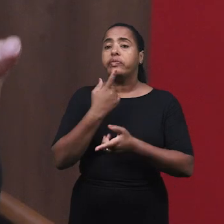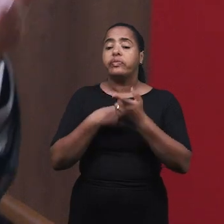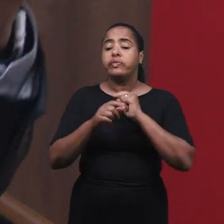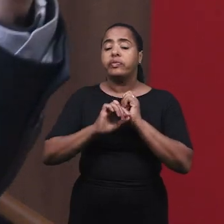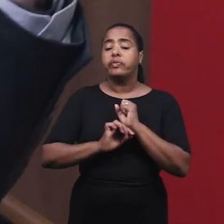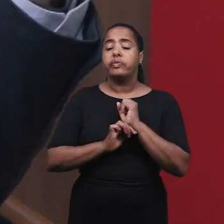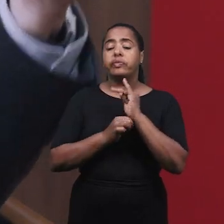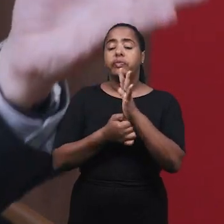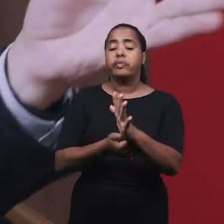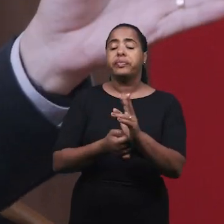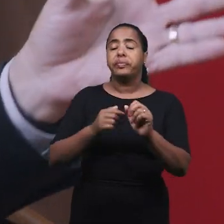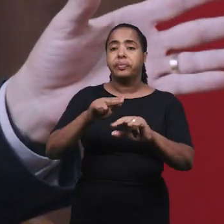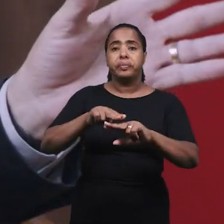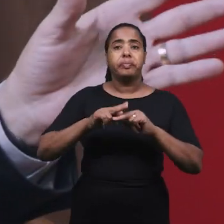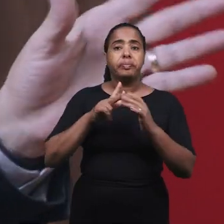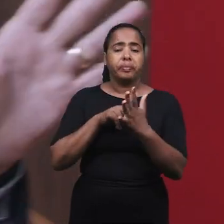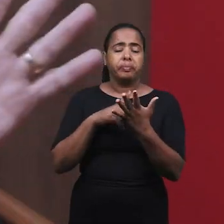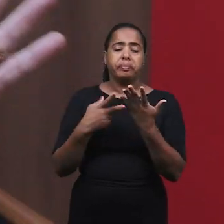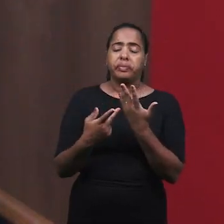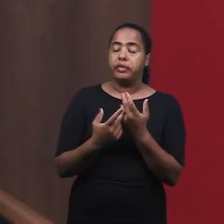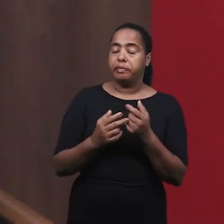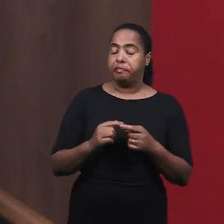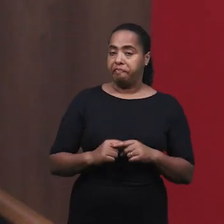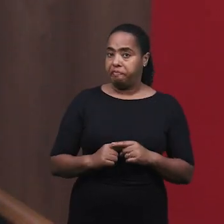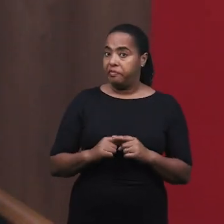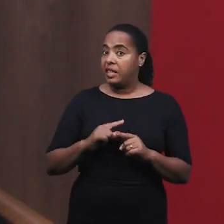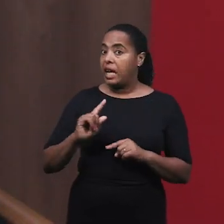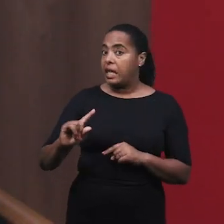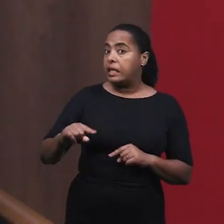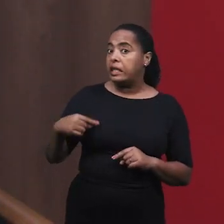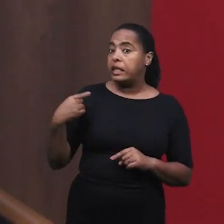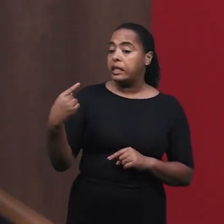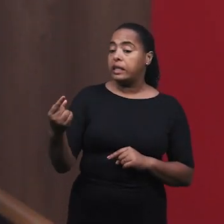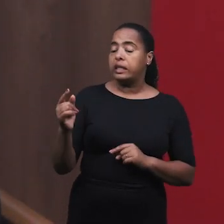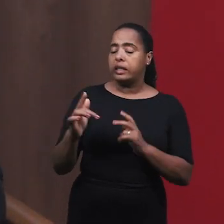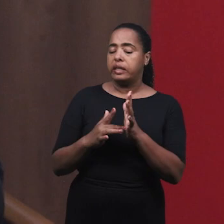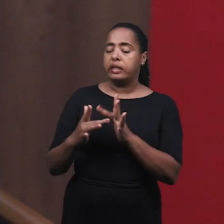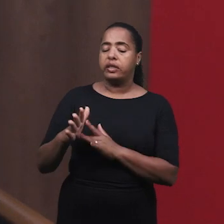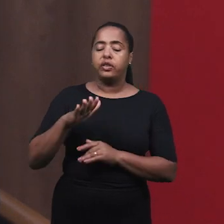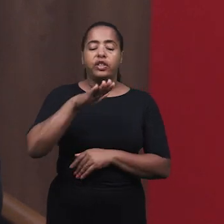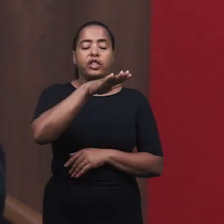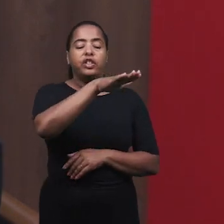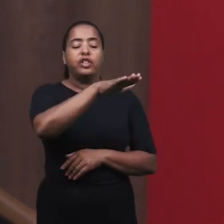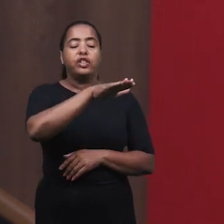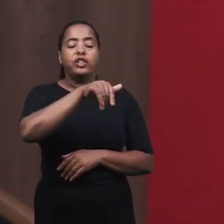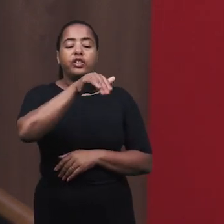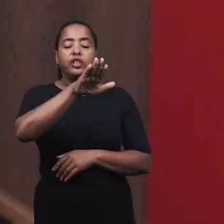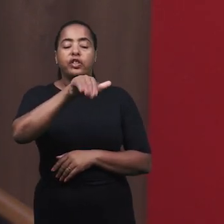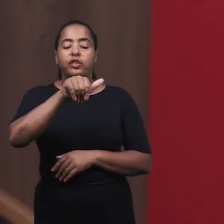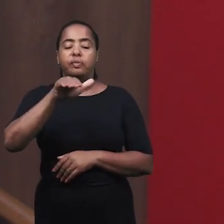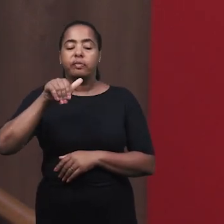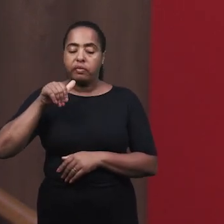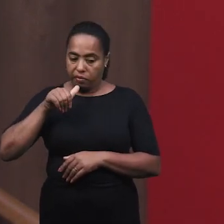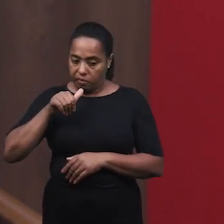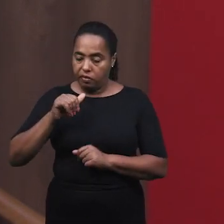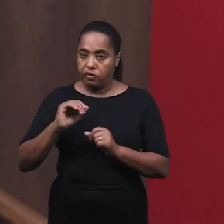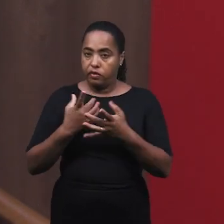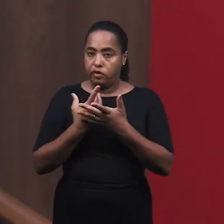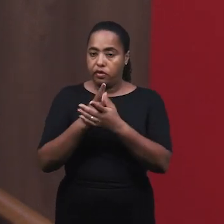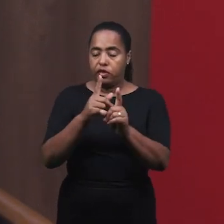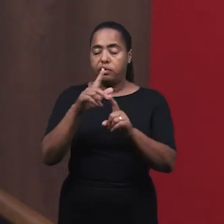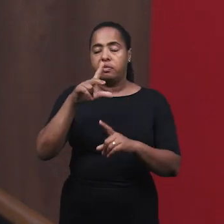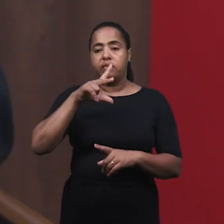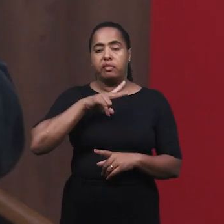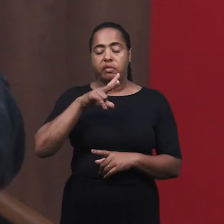révéler à travers ces paraboles. Après, Jésus appelait les disciples en particulier